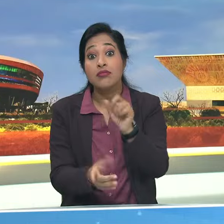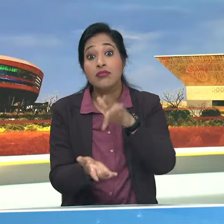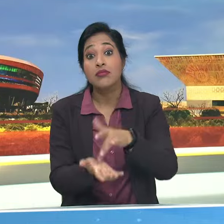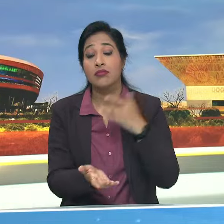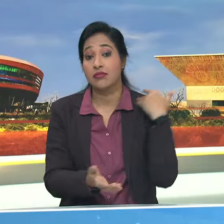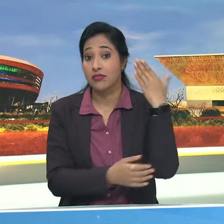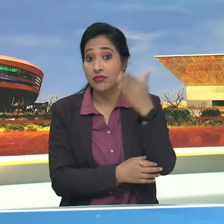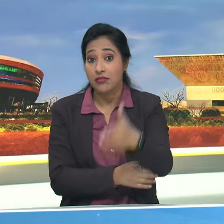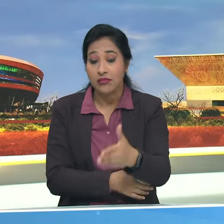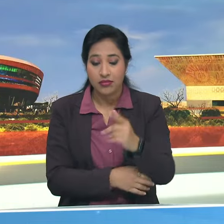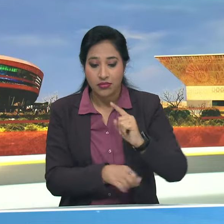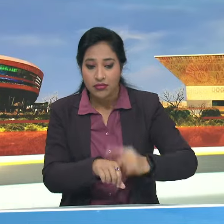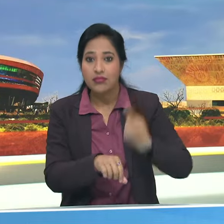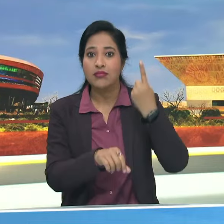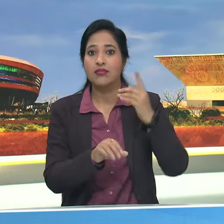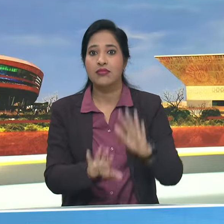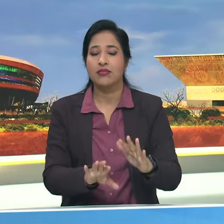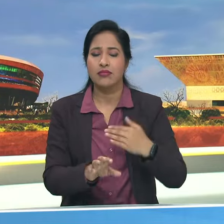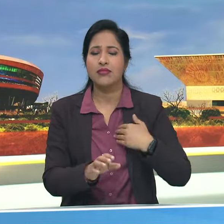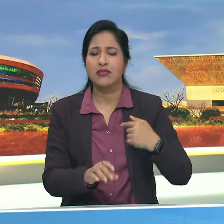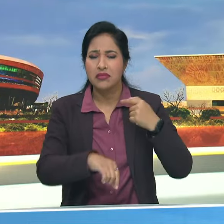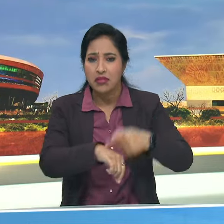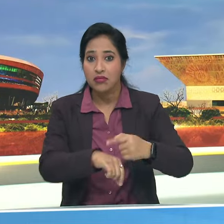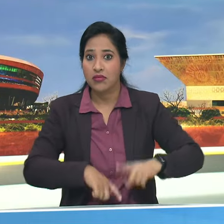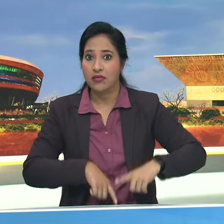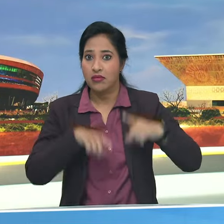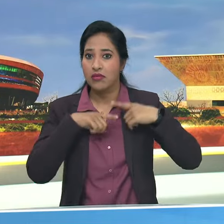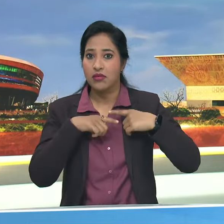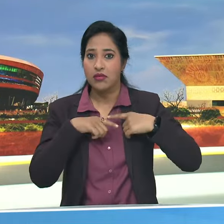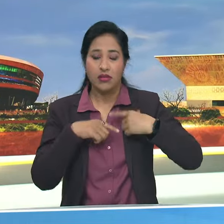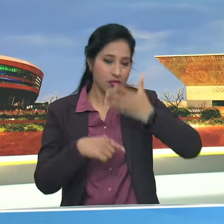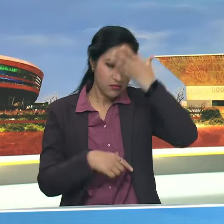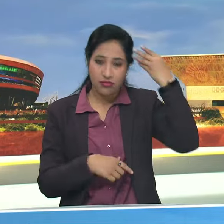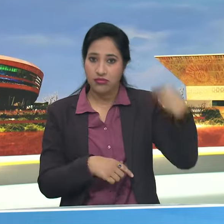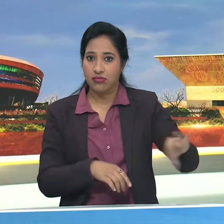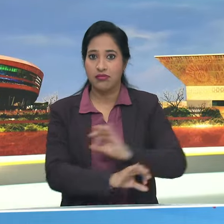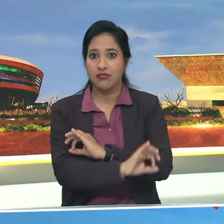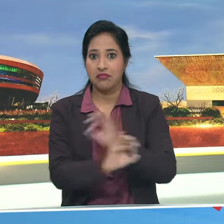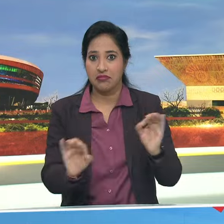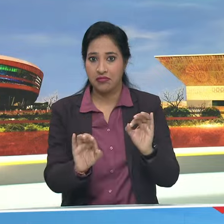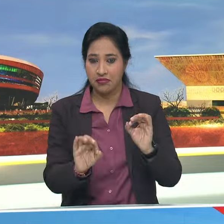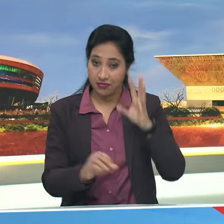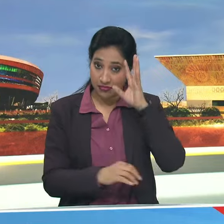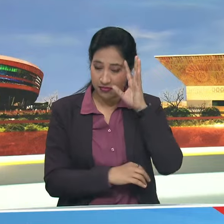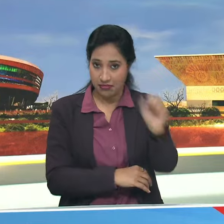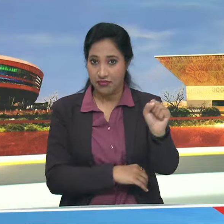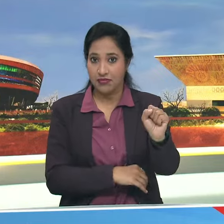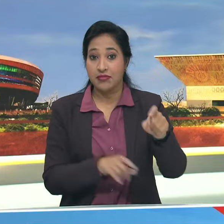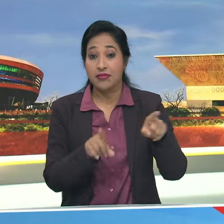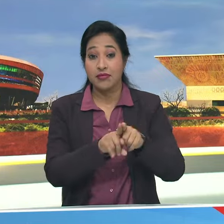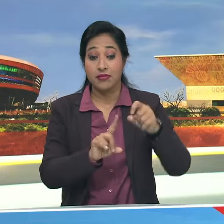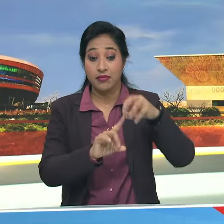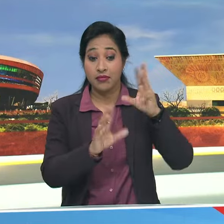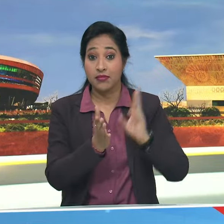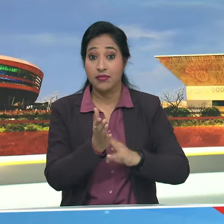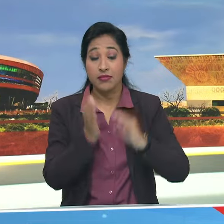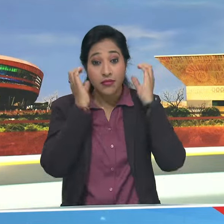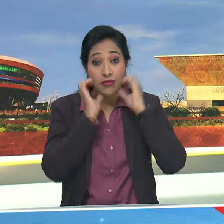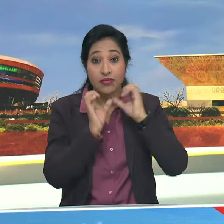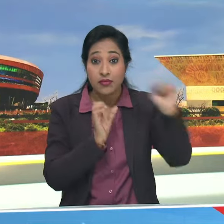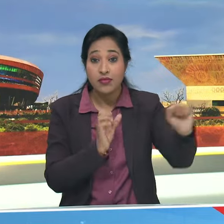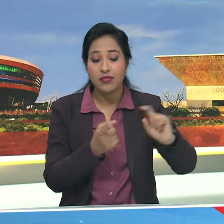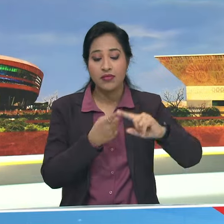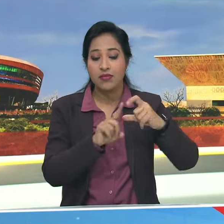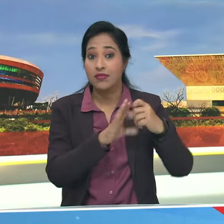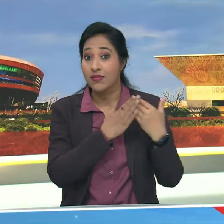करने का ये मौका हम कभी भी जिंदगी में नहीं भूलेंगे इसको। हम इस दौरान प्रधानमंत्री जी को और